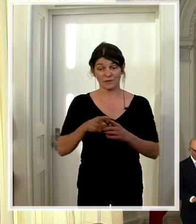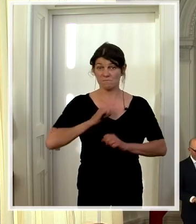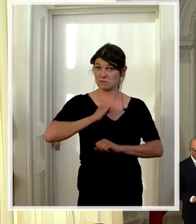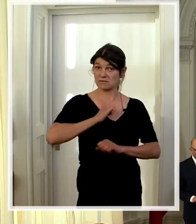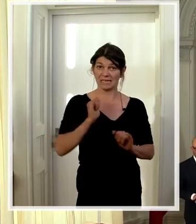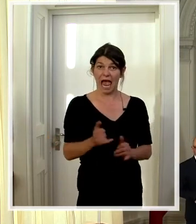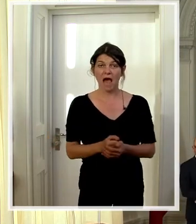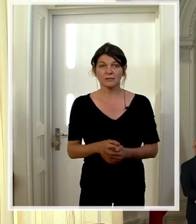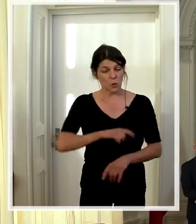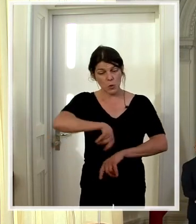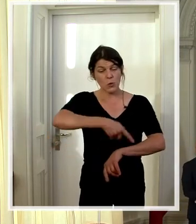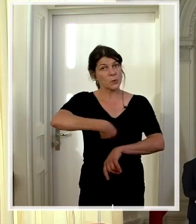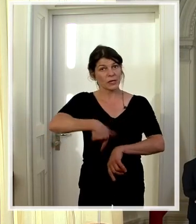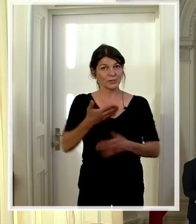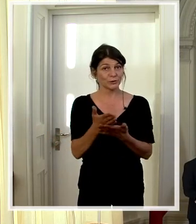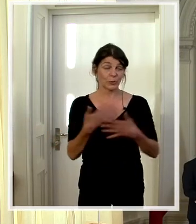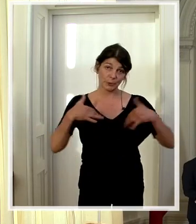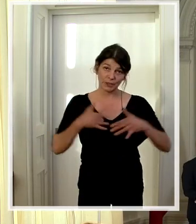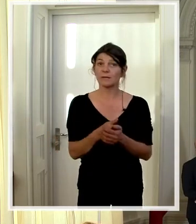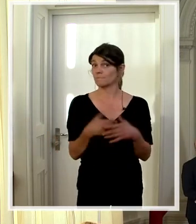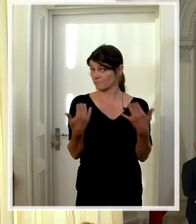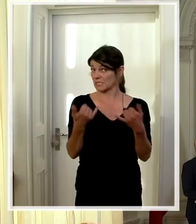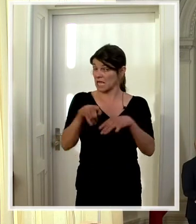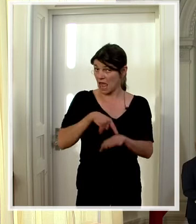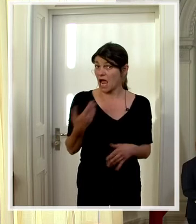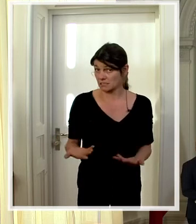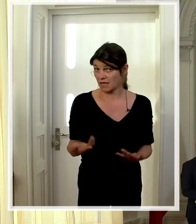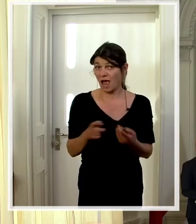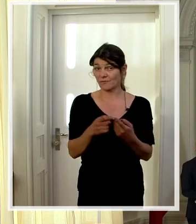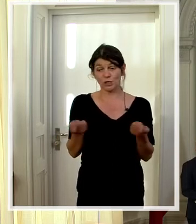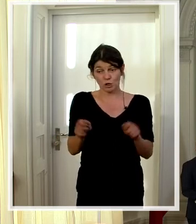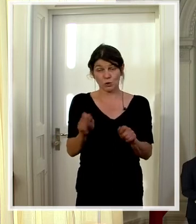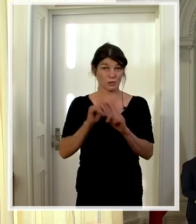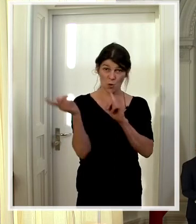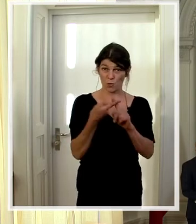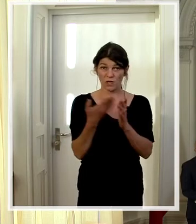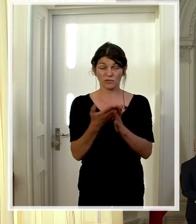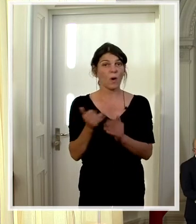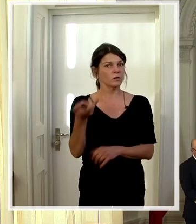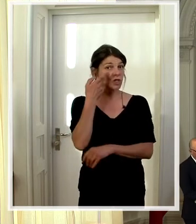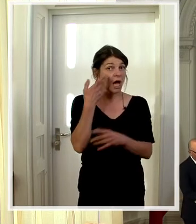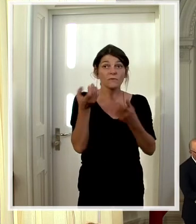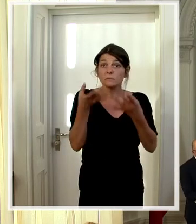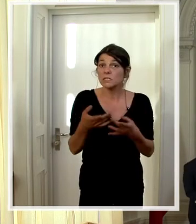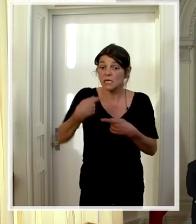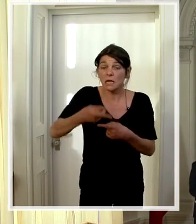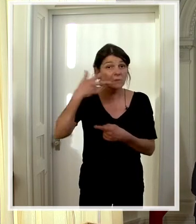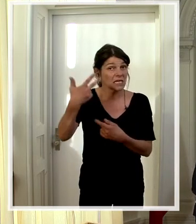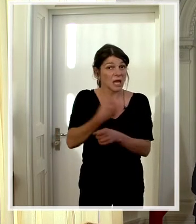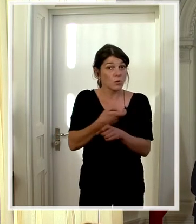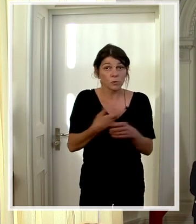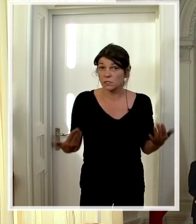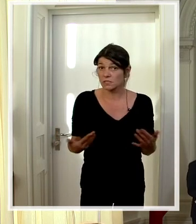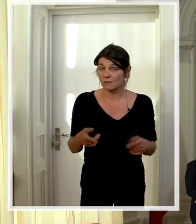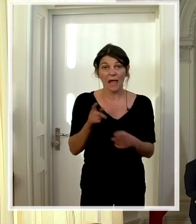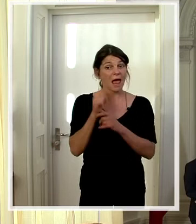Die Zeit galoppiert uns fast davon. Kommen wir langsam in die Schlussrunde, schauen wir, was passiert am 30. August, beim einem